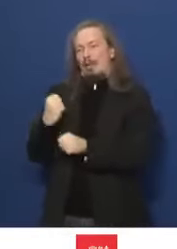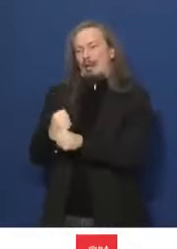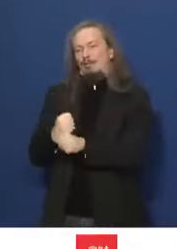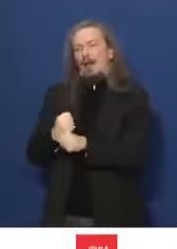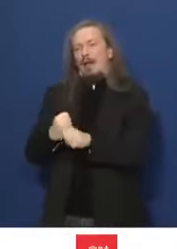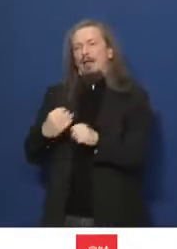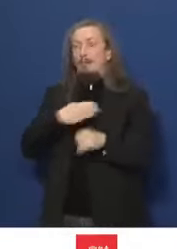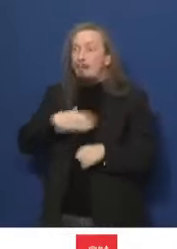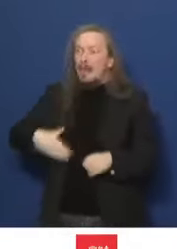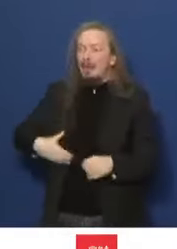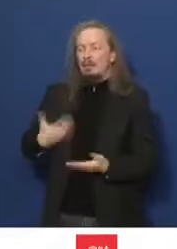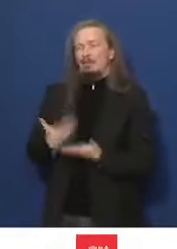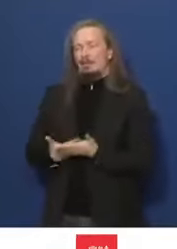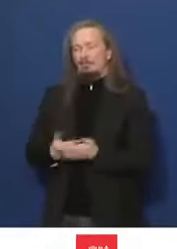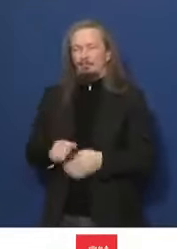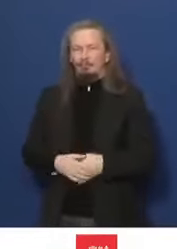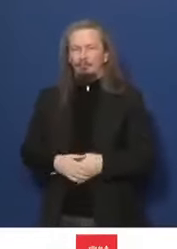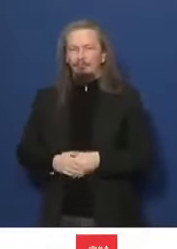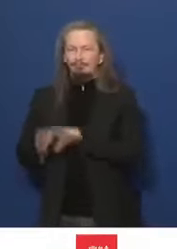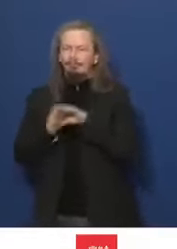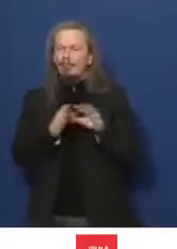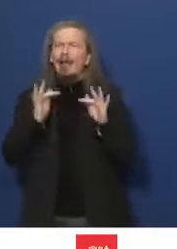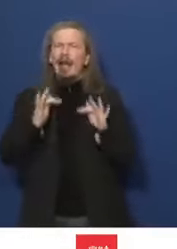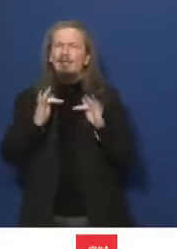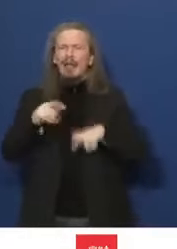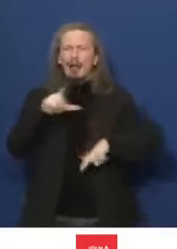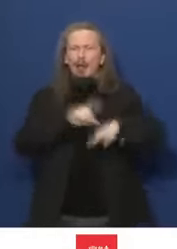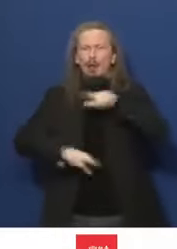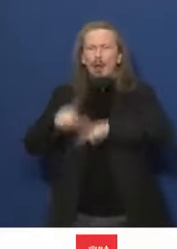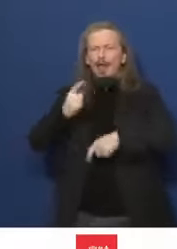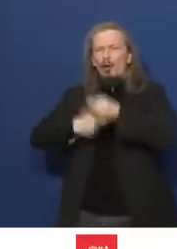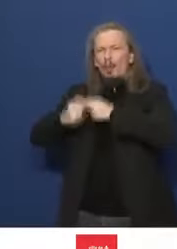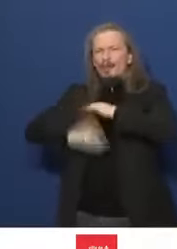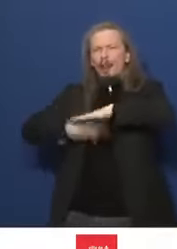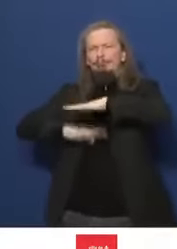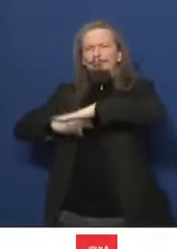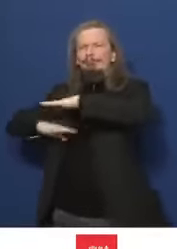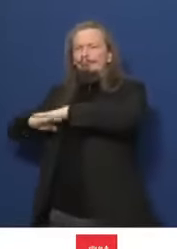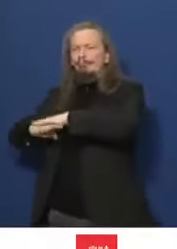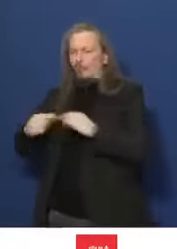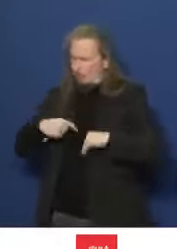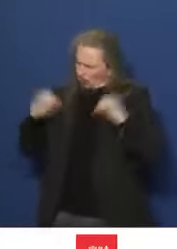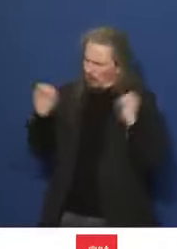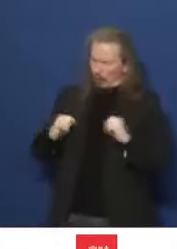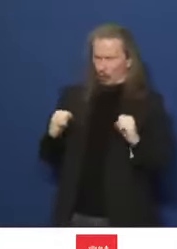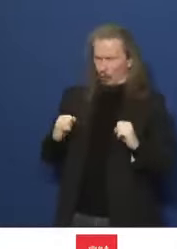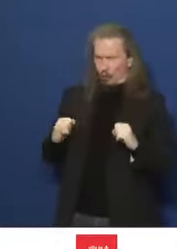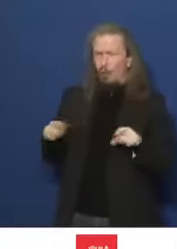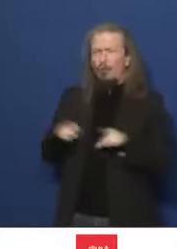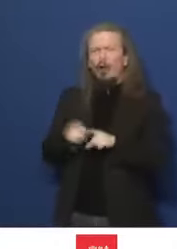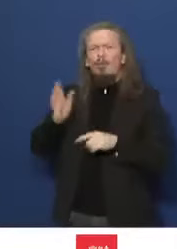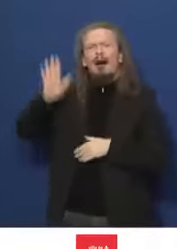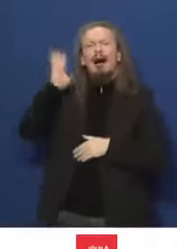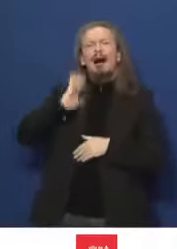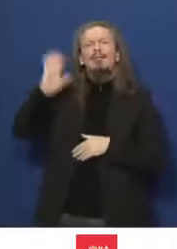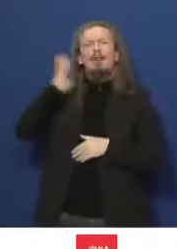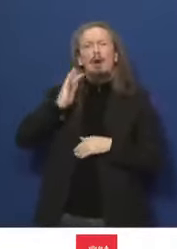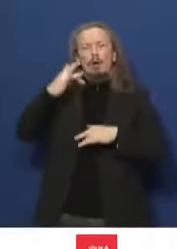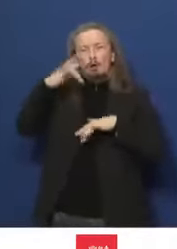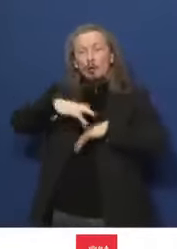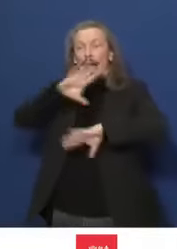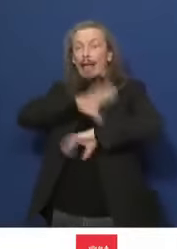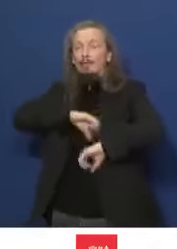de la municipalité. Sur la question de la régulation des loyers commerciaux, nous y sommes favorables, comme nous étions favorables sur la question de